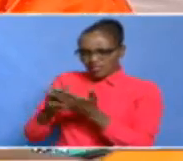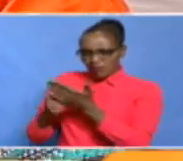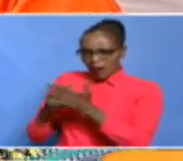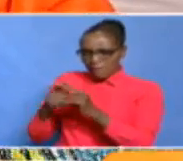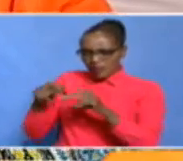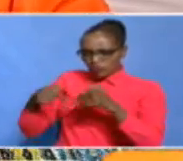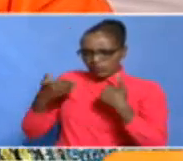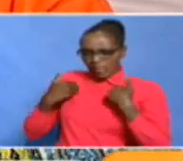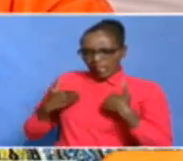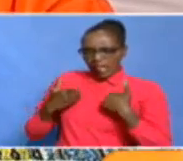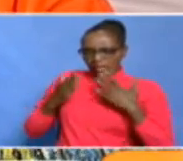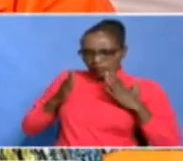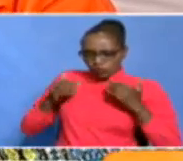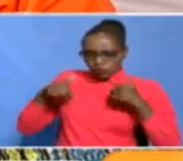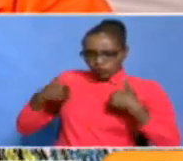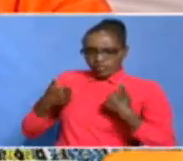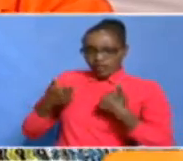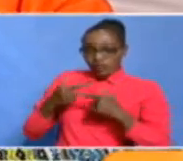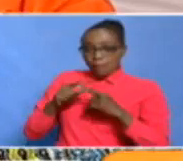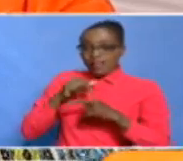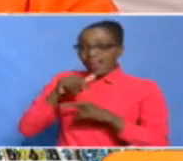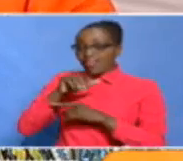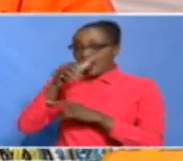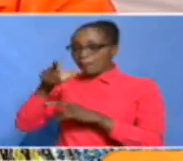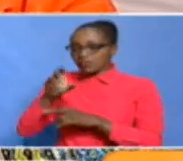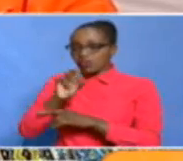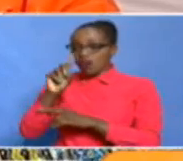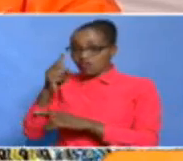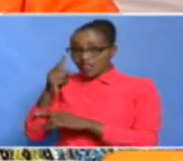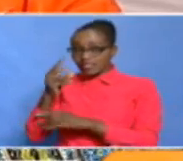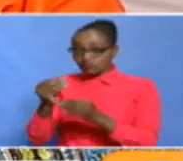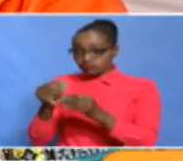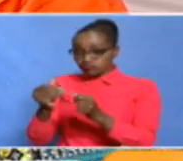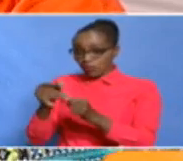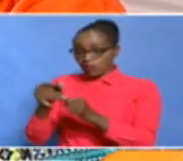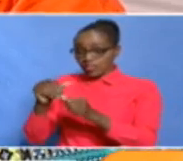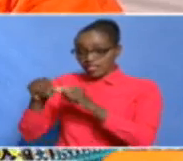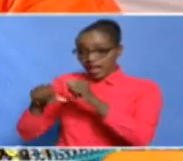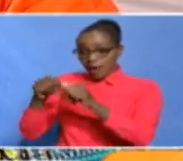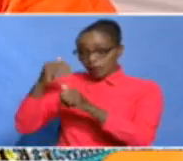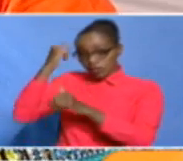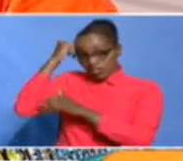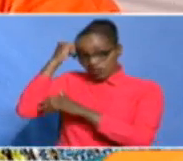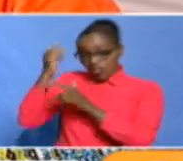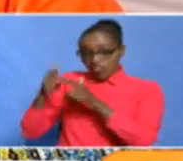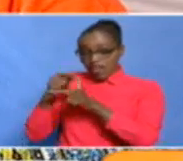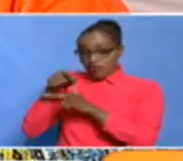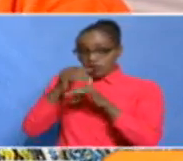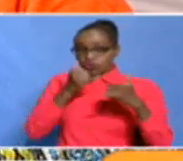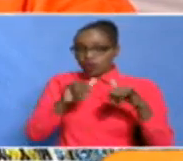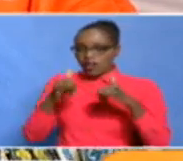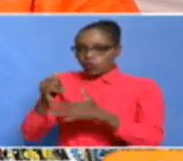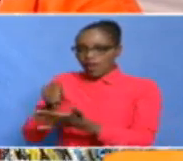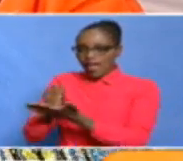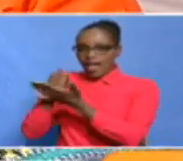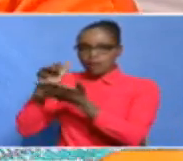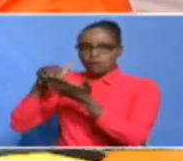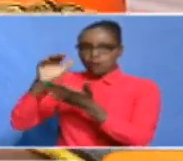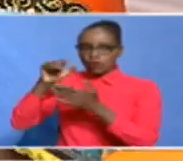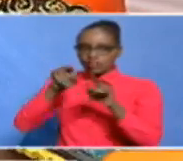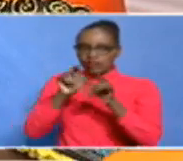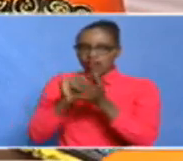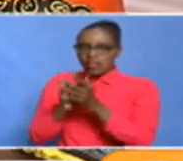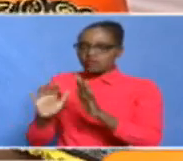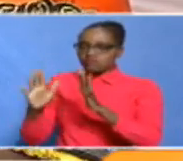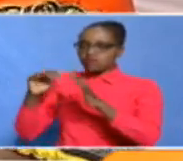ukiuleta kwako usiulete kwake. Hiyo ndio dawa mwanzo ya tofauti ya elimu. Na wewe utakuwa unajaribu kumsaidia zaidi na